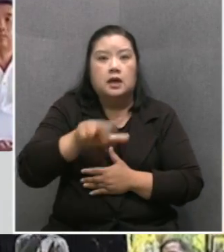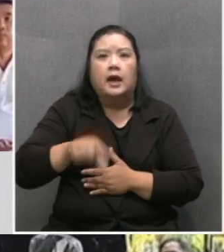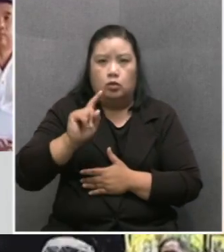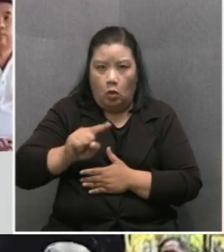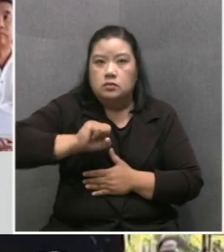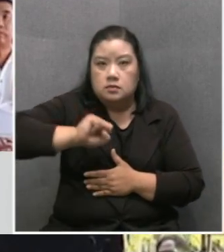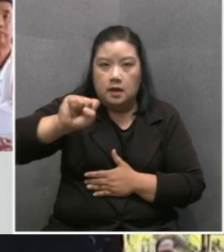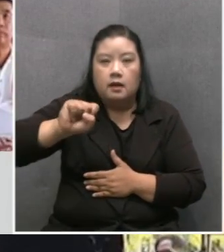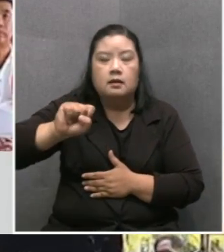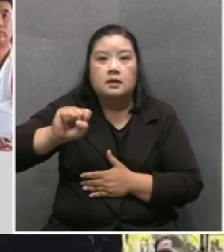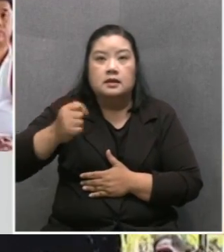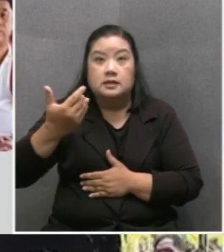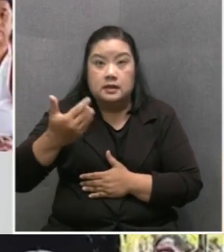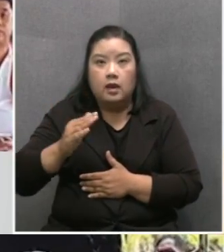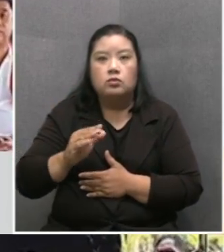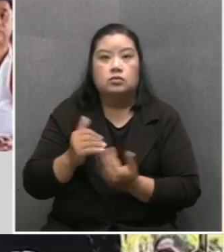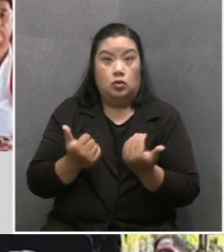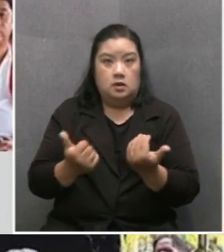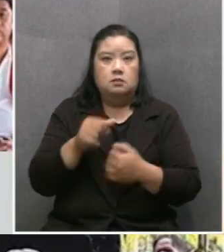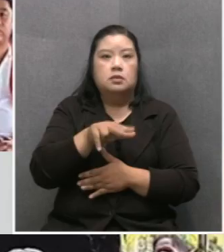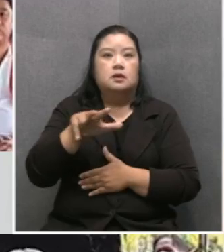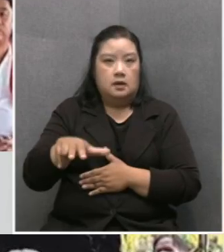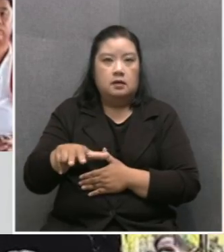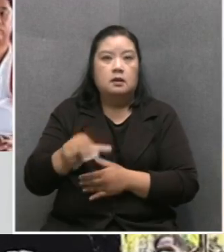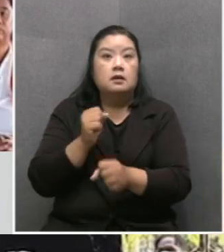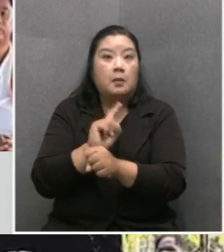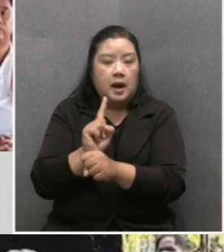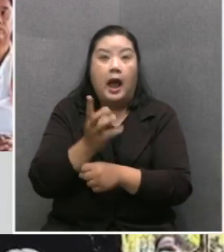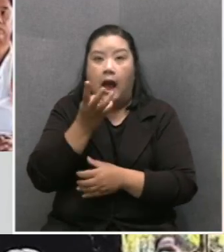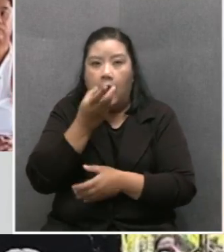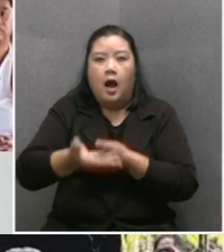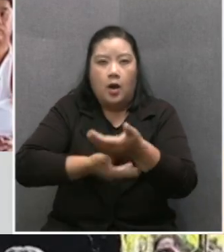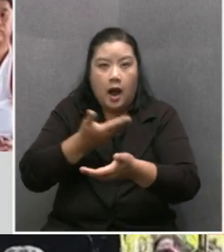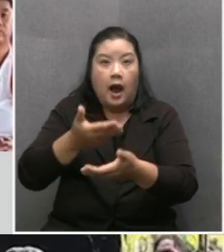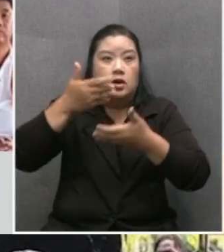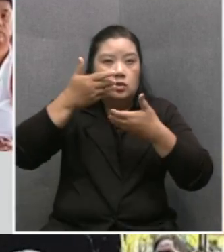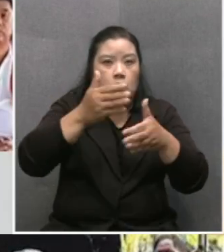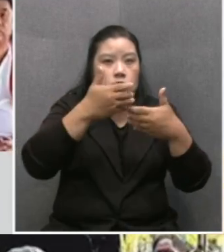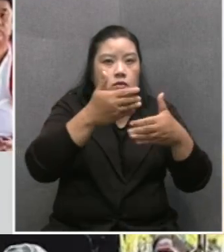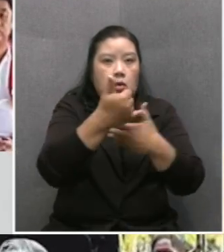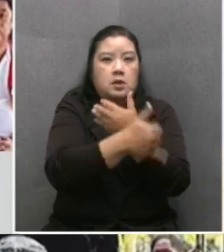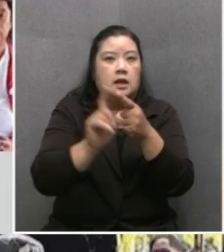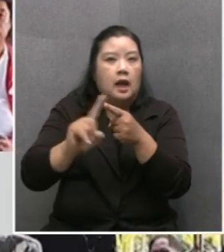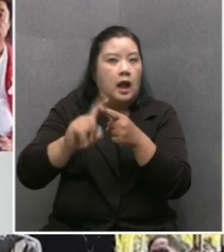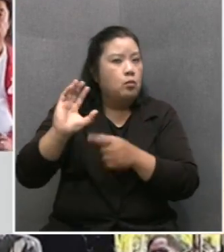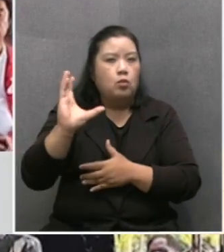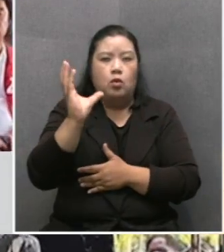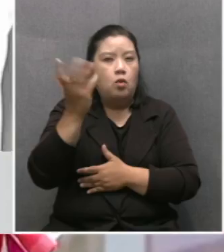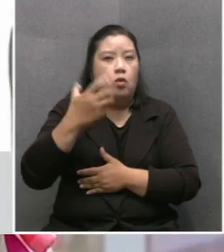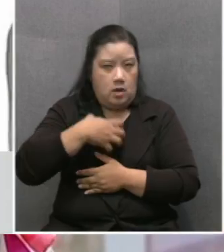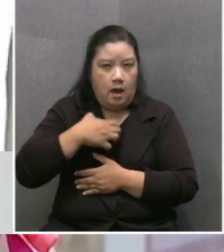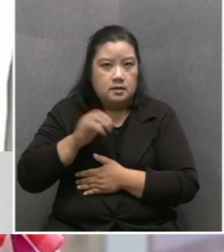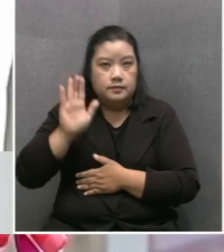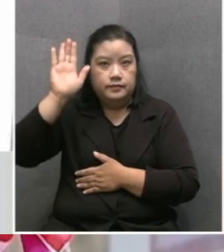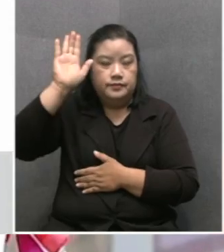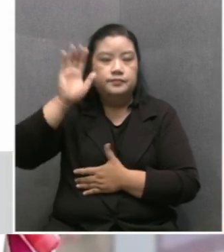พร้อมกับยืนยันว่าพรรคเพื่อไทยจะเดินหน้าเอาข้าวไปขายทั่วโลกครับนอกเหนือจากราคาข้าวแล้วปัญหา